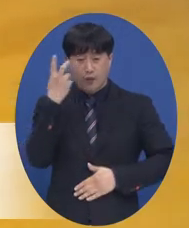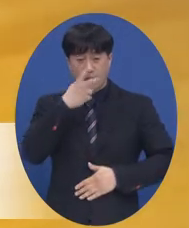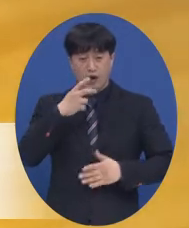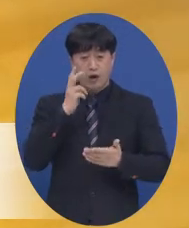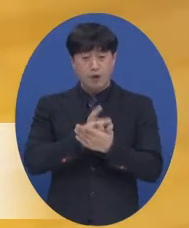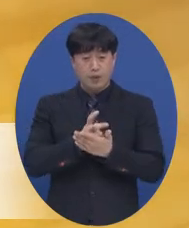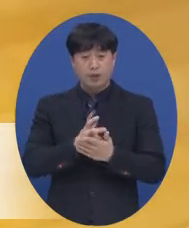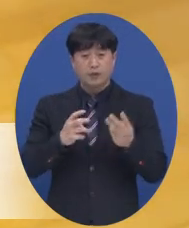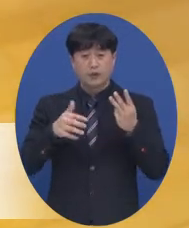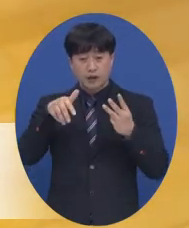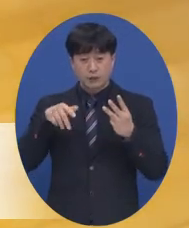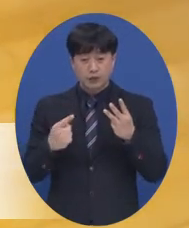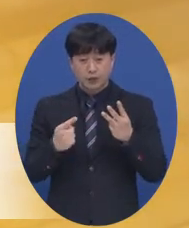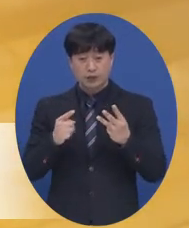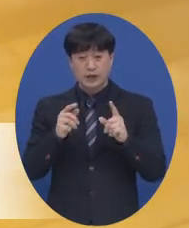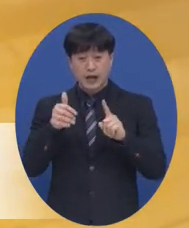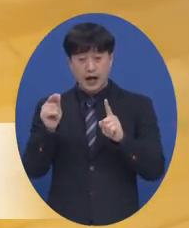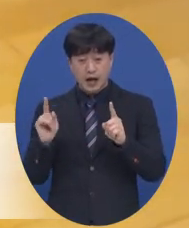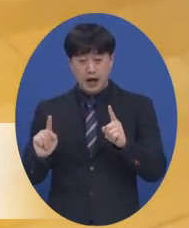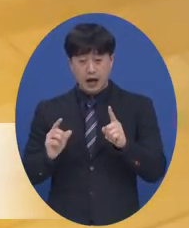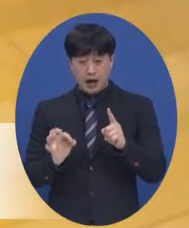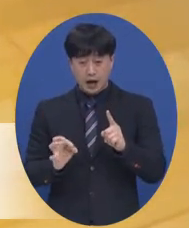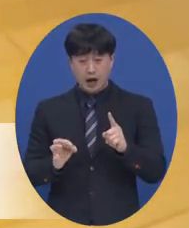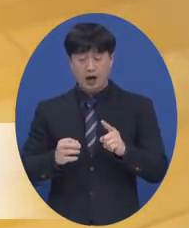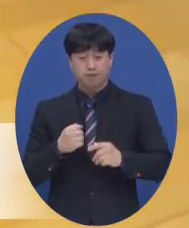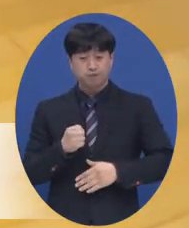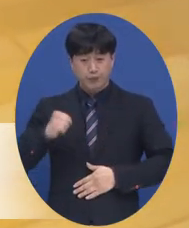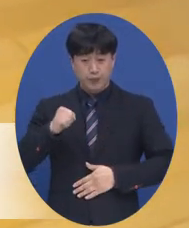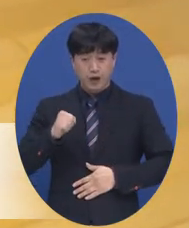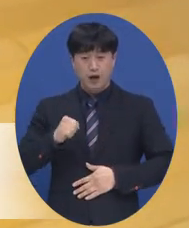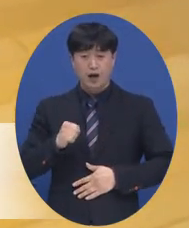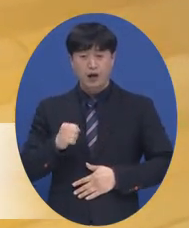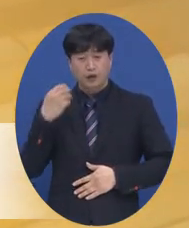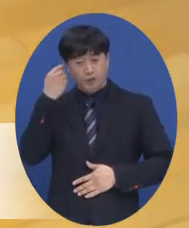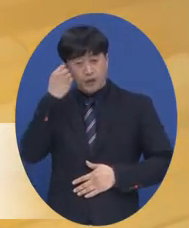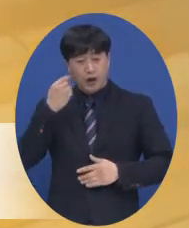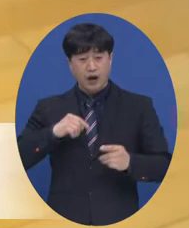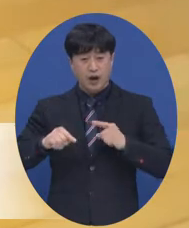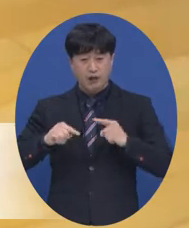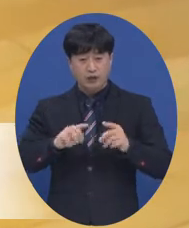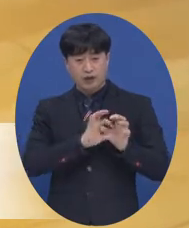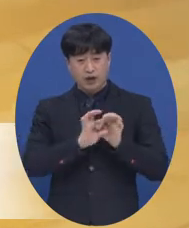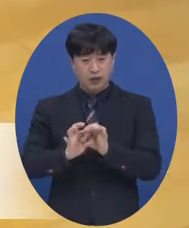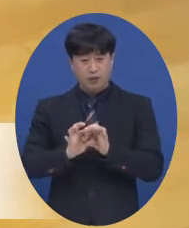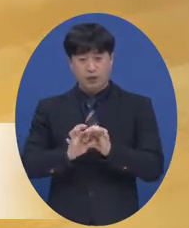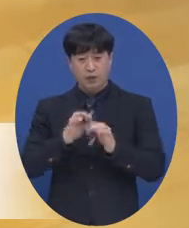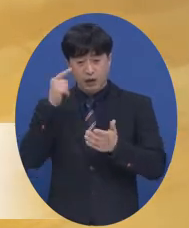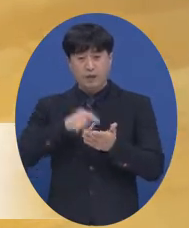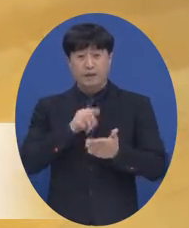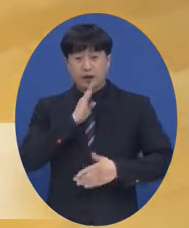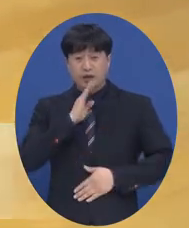war 고무 생보사 호호 파운드 증거로 한번 경험해야